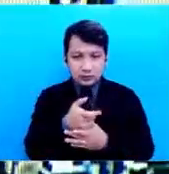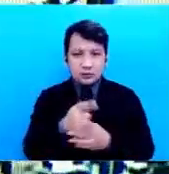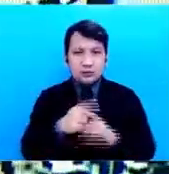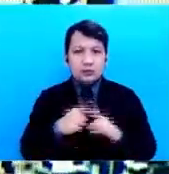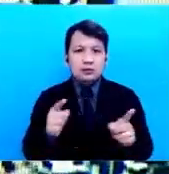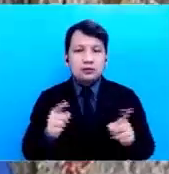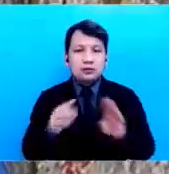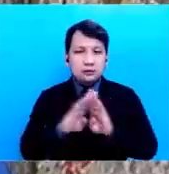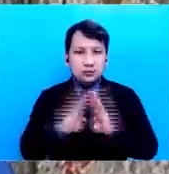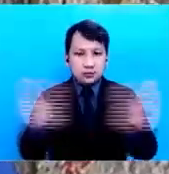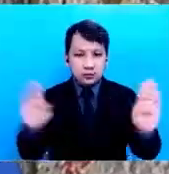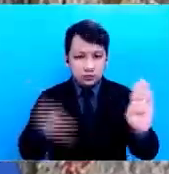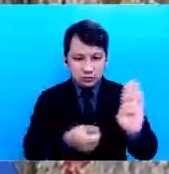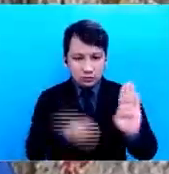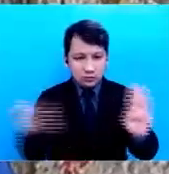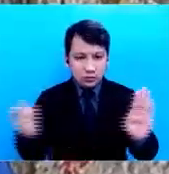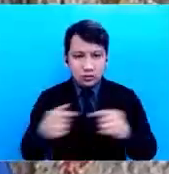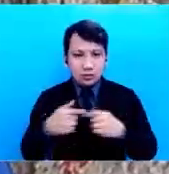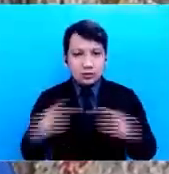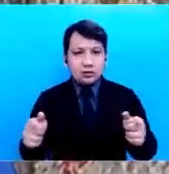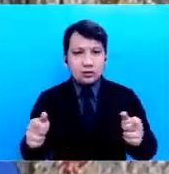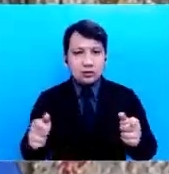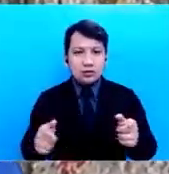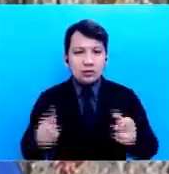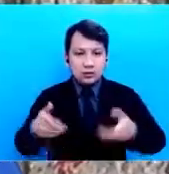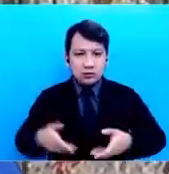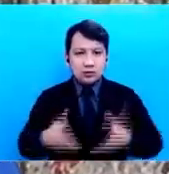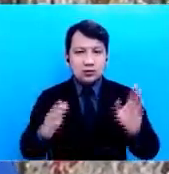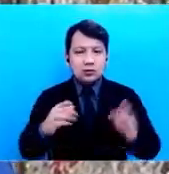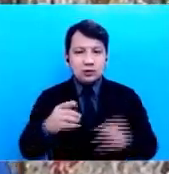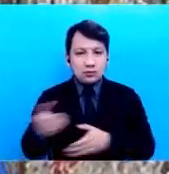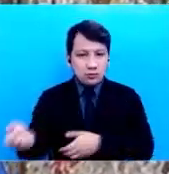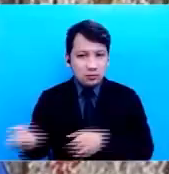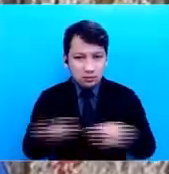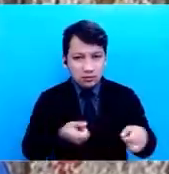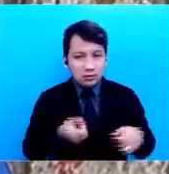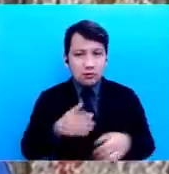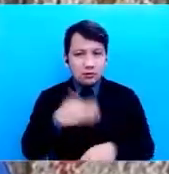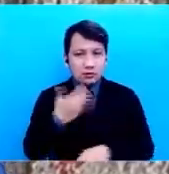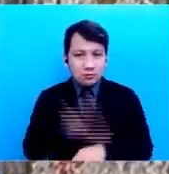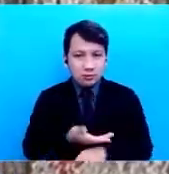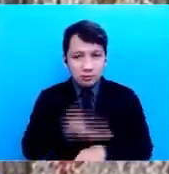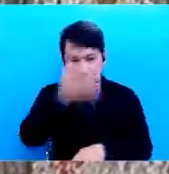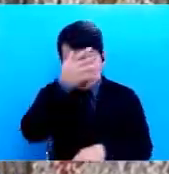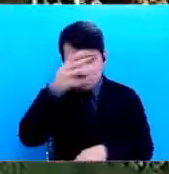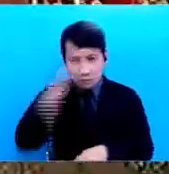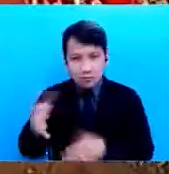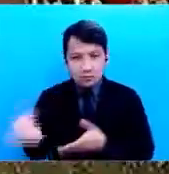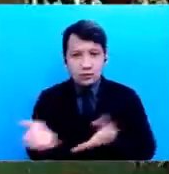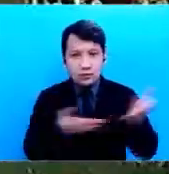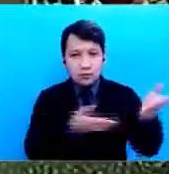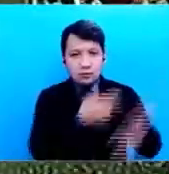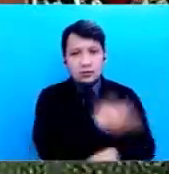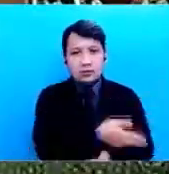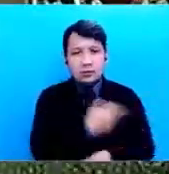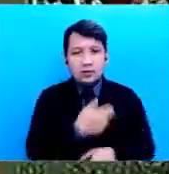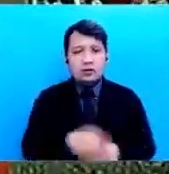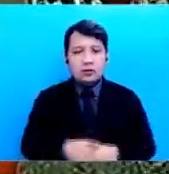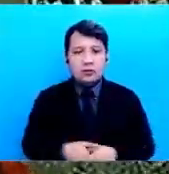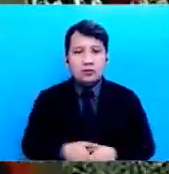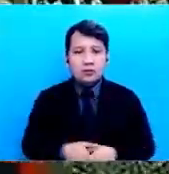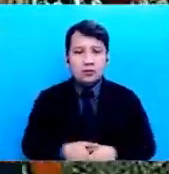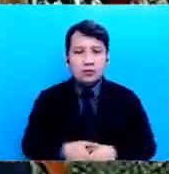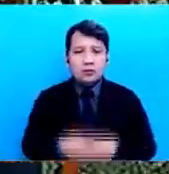binuksan niya yung gate. Hinayaan niya yung bayaw ko na kunin yung tatay niya. Para at least na isugod. Idineklarang dead